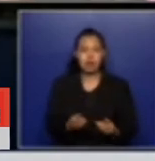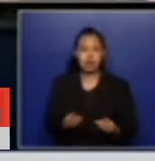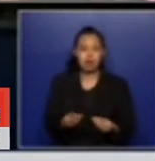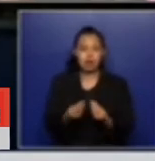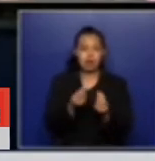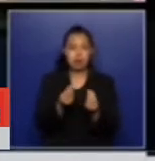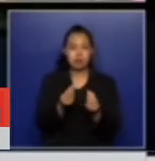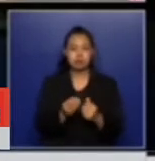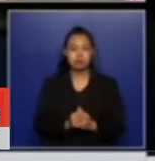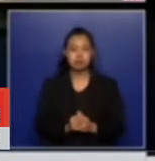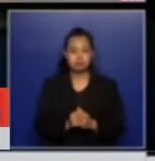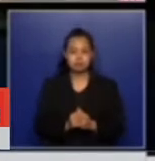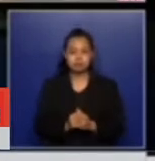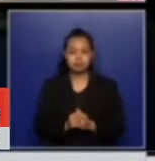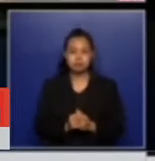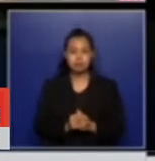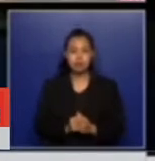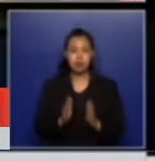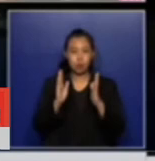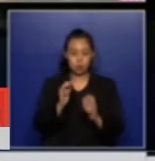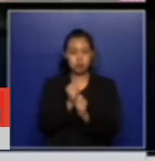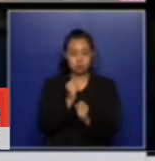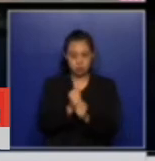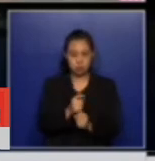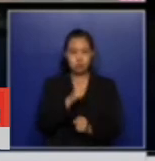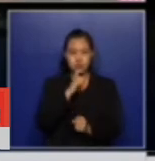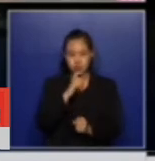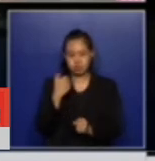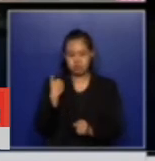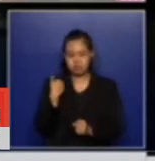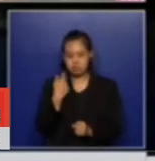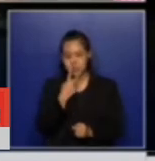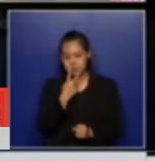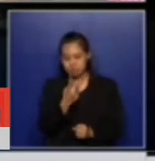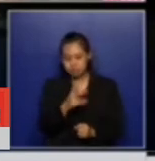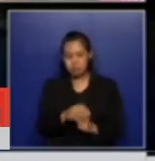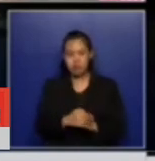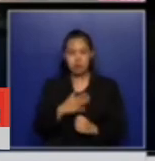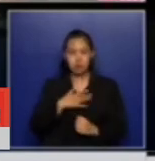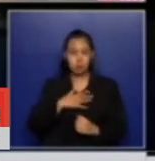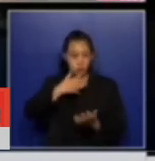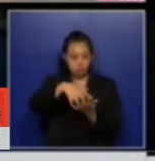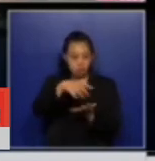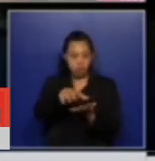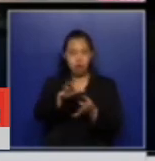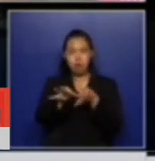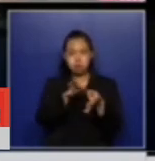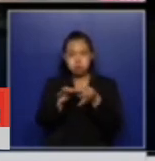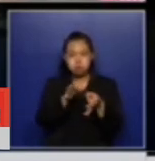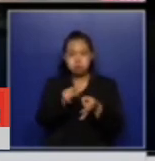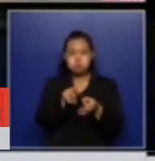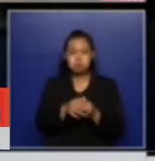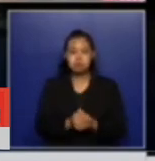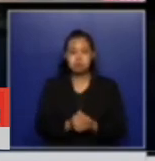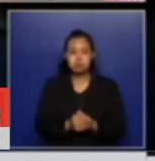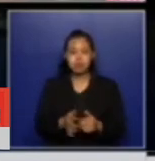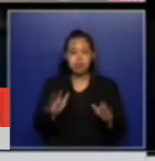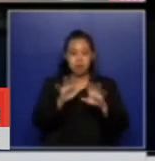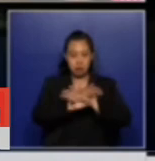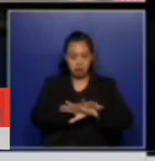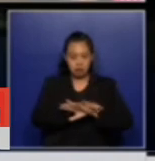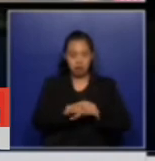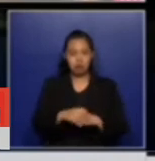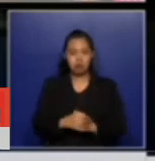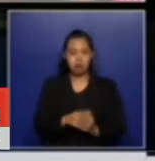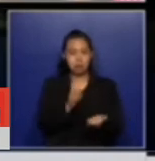ถูกกล่าวหาจากคนที่เขาทำกันบ้านอยู่ขนาดนี้เขาสะท้อนบอกให้ผมพูดด้วยเขาบอกเหมือนรัฐบาลกลายเป็นพ่อค้าหาบ